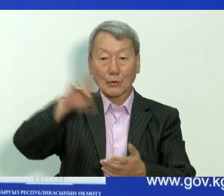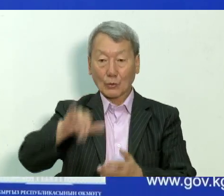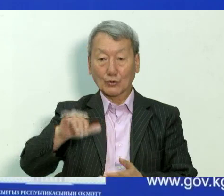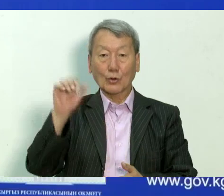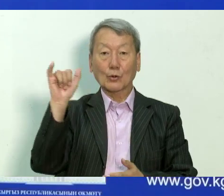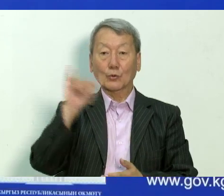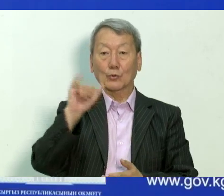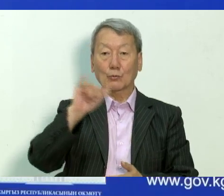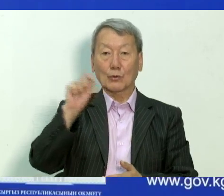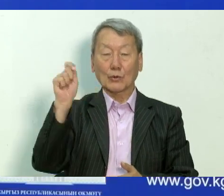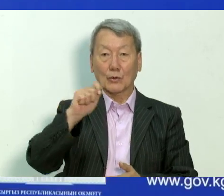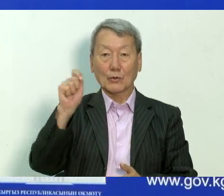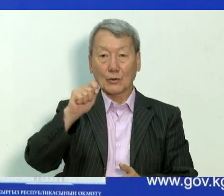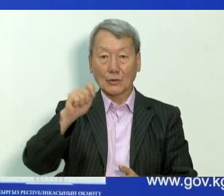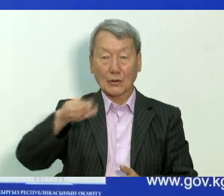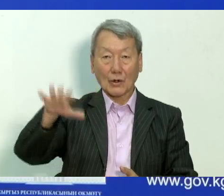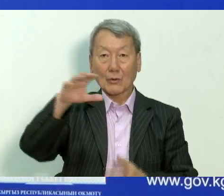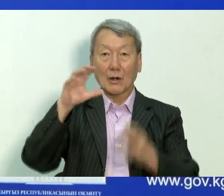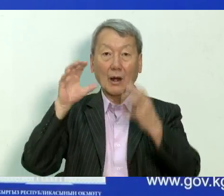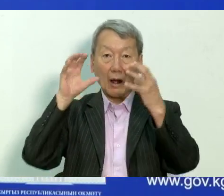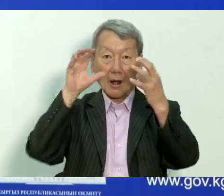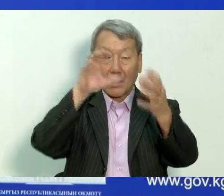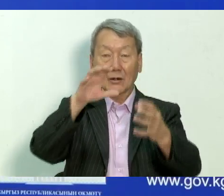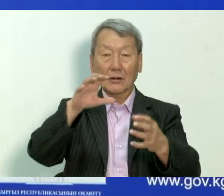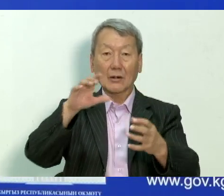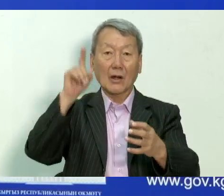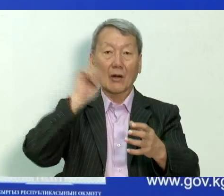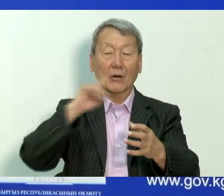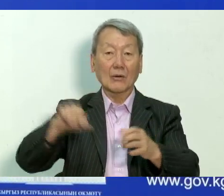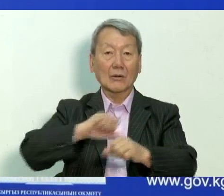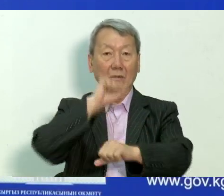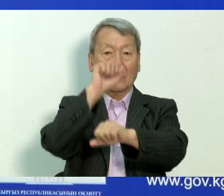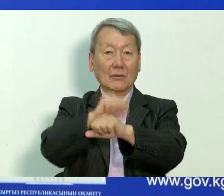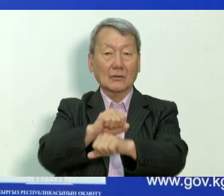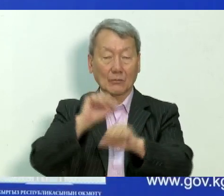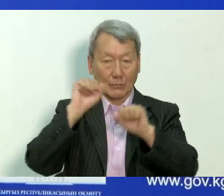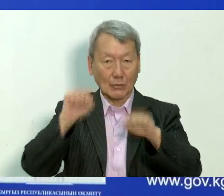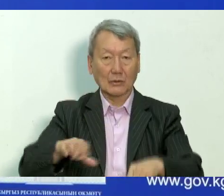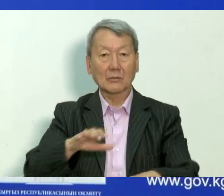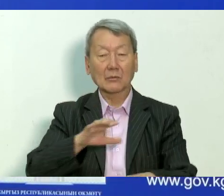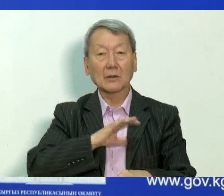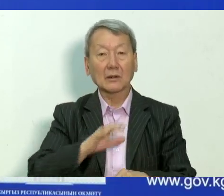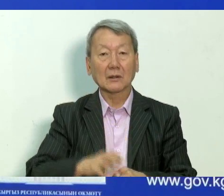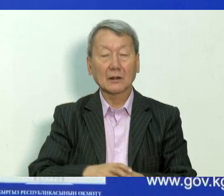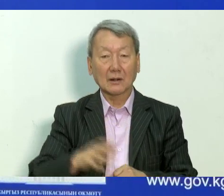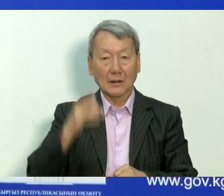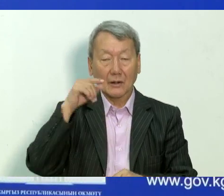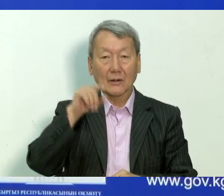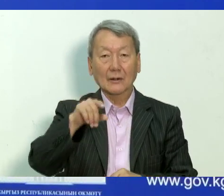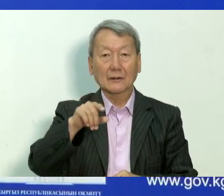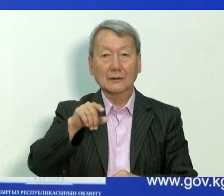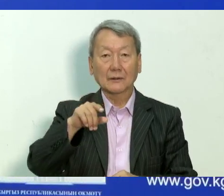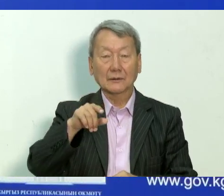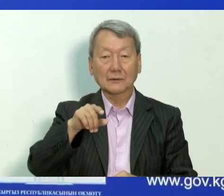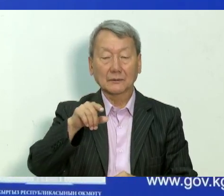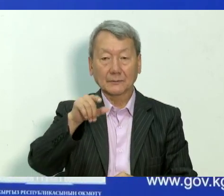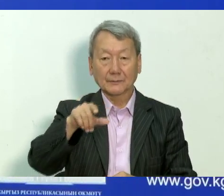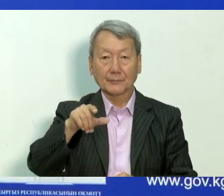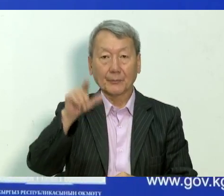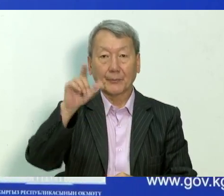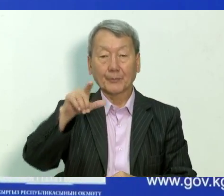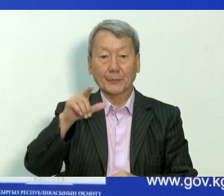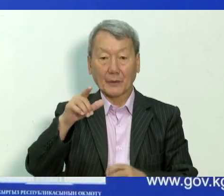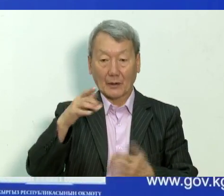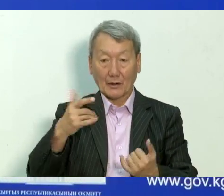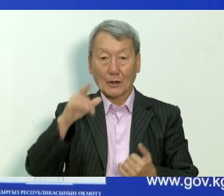күндөрү коомдук транспортту токтотуу, ишин токтотуу болуп эсептелип атат. Бул ишемби күнү